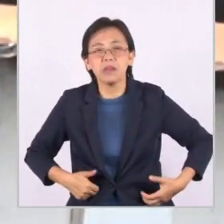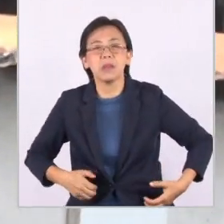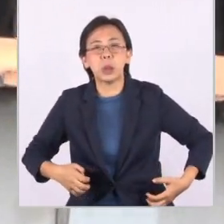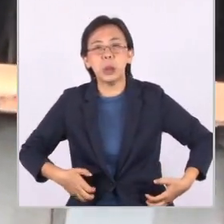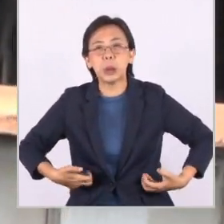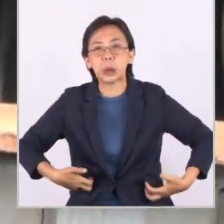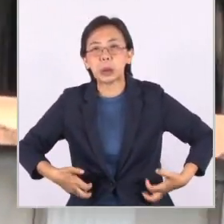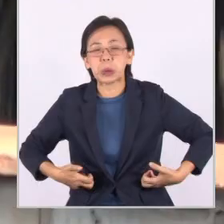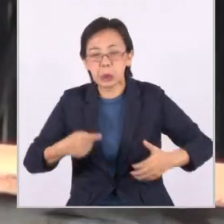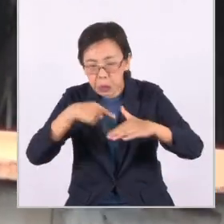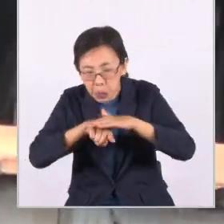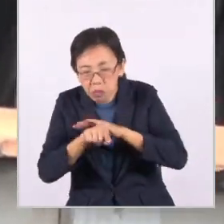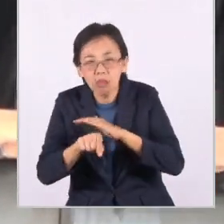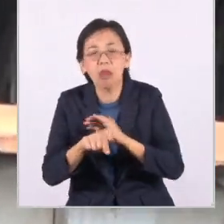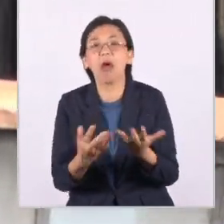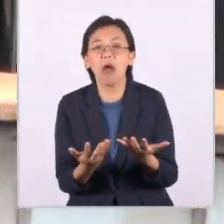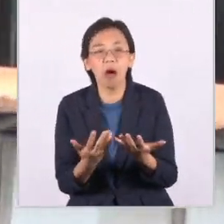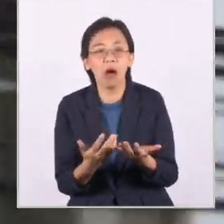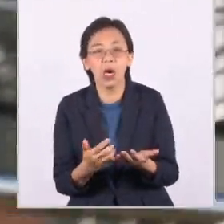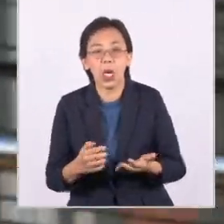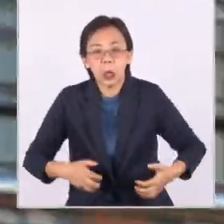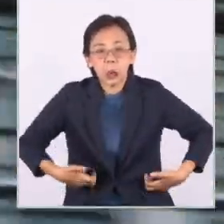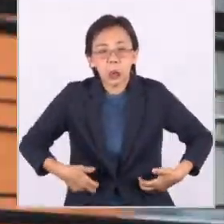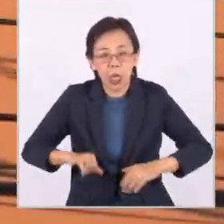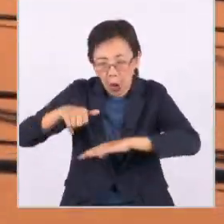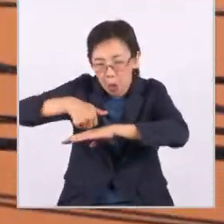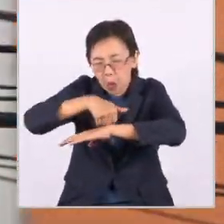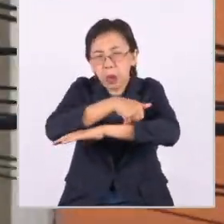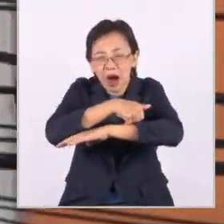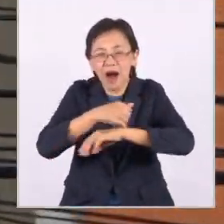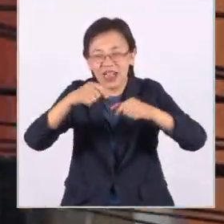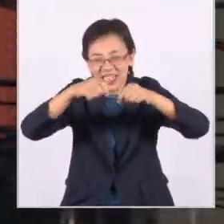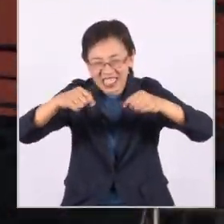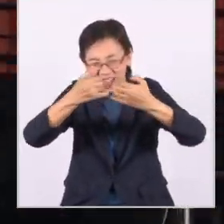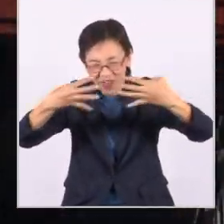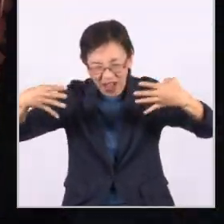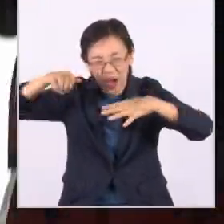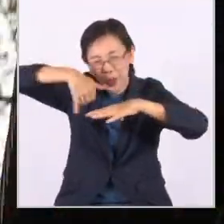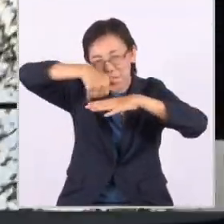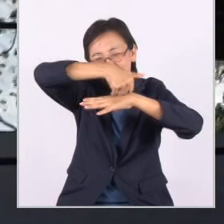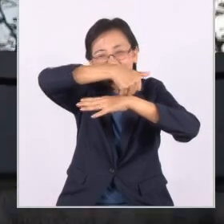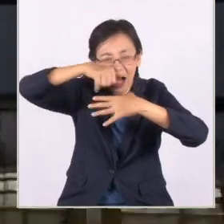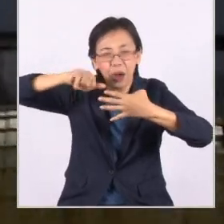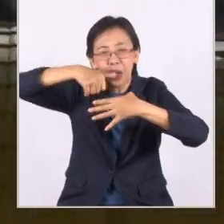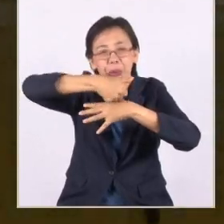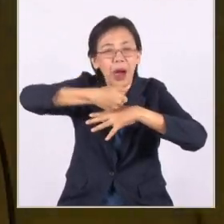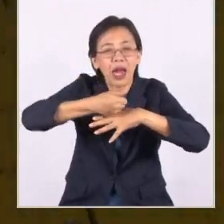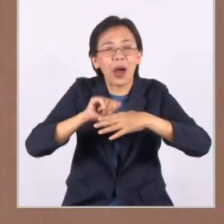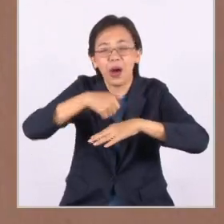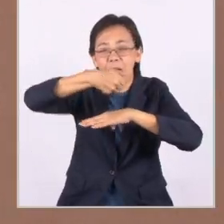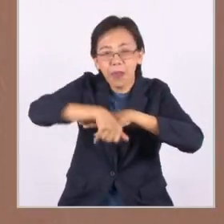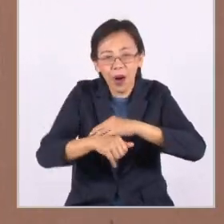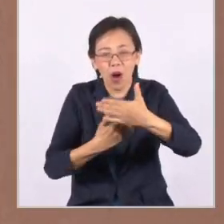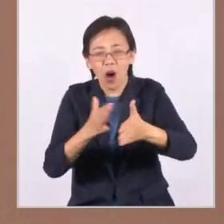ลิงเหล่านี้นี่ที่เห็นอยู่นี่นะคะปีนไปไปตามเสาไฟสายไฟเนี่ยวิ่งตุ๊ดๆๆๆเนี่ยนะสักพักเดี๋ยวก็ไปกระโดดเข้าห้องค